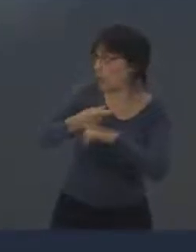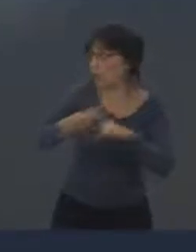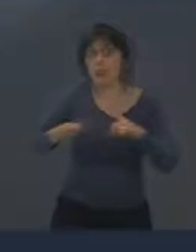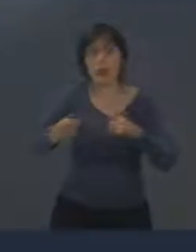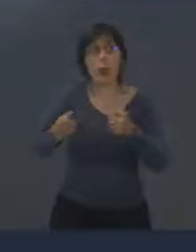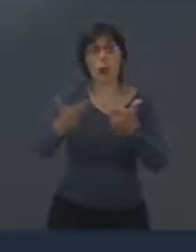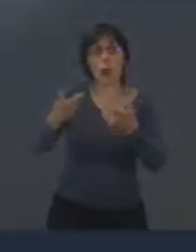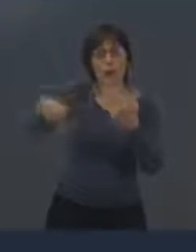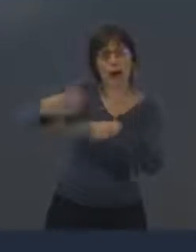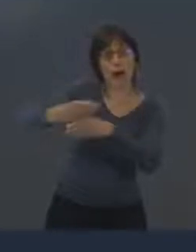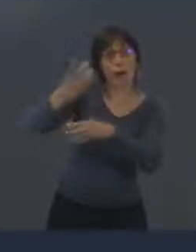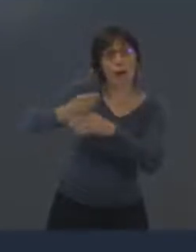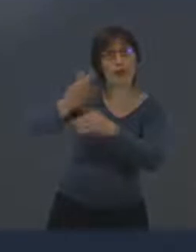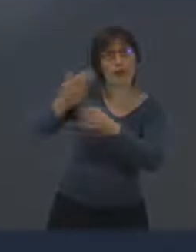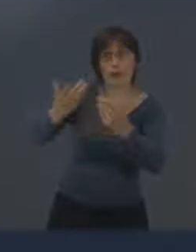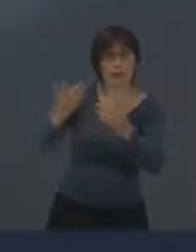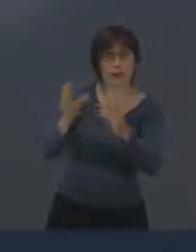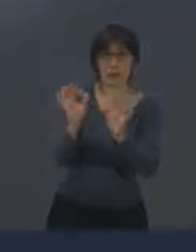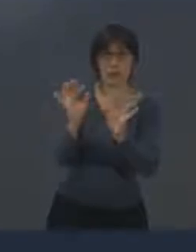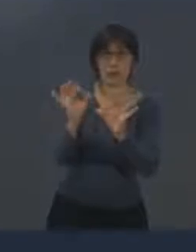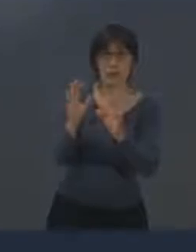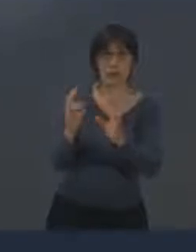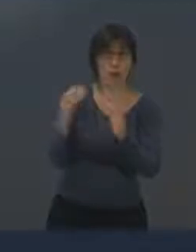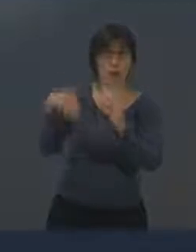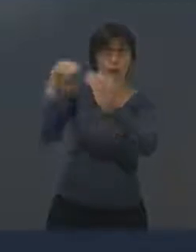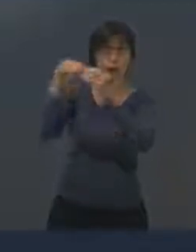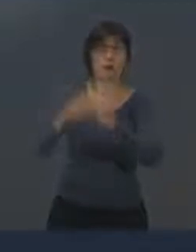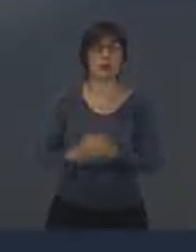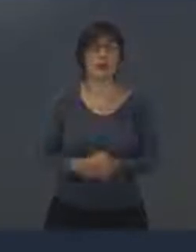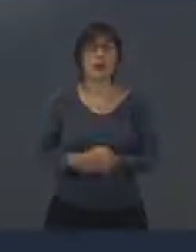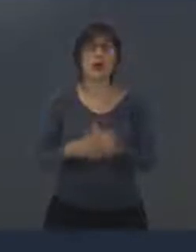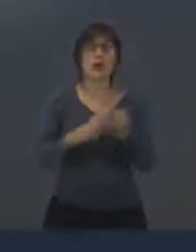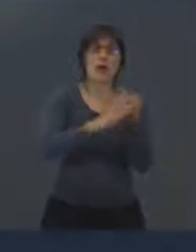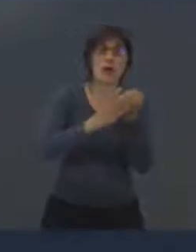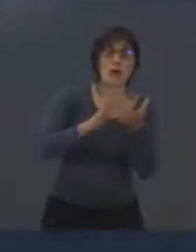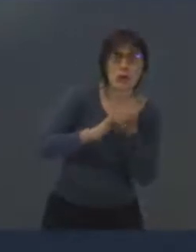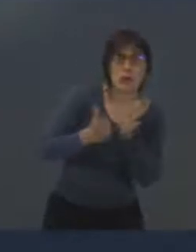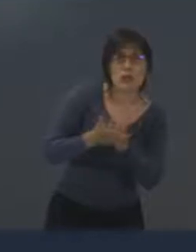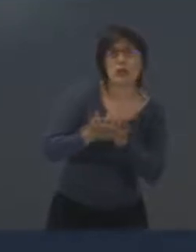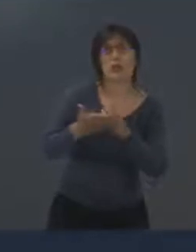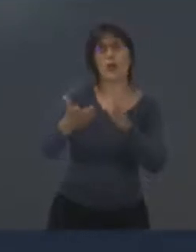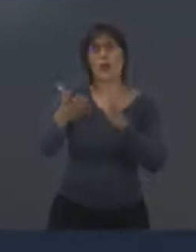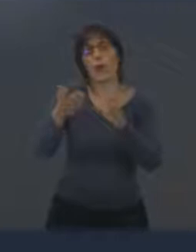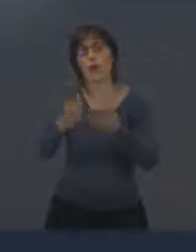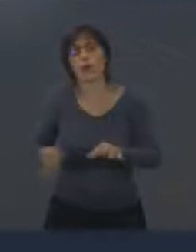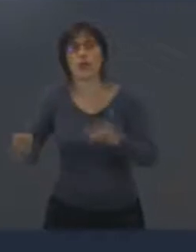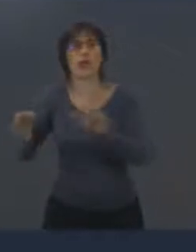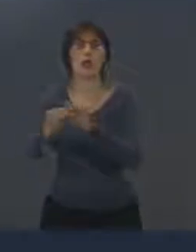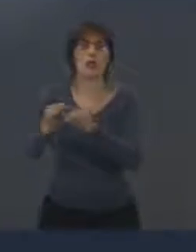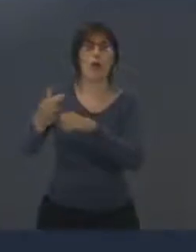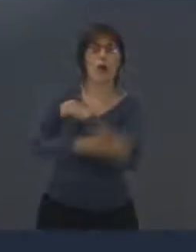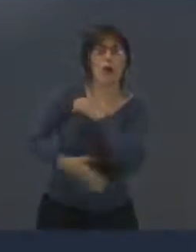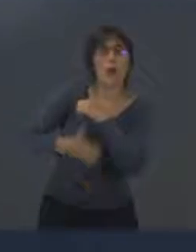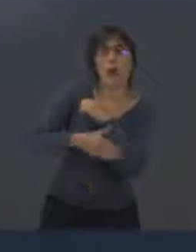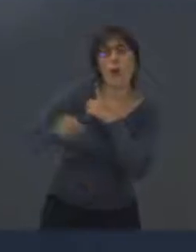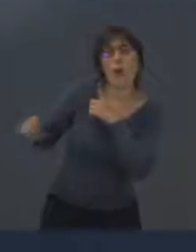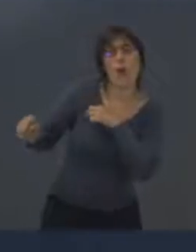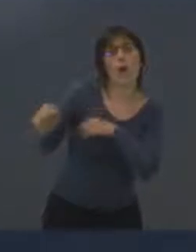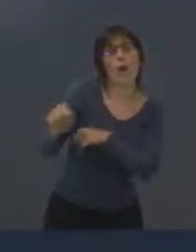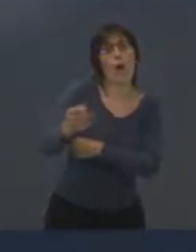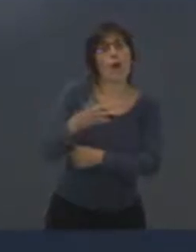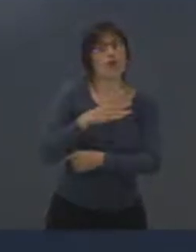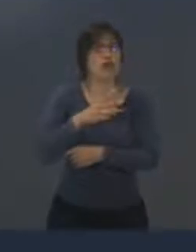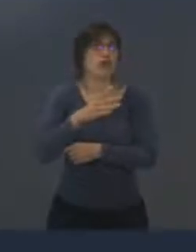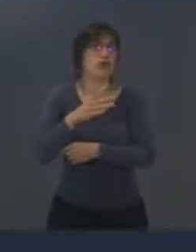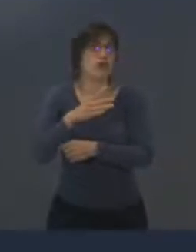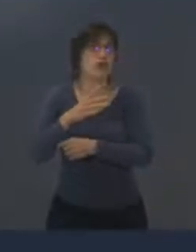Enfin, il y a ce qu'il reste sacrifié. Le tissu associatif, le soutien aux territoires ruraux en matière d'ingénierie. Oui, quand il n'y a pas d'ingénierie dans des territoires pauvres, il y a